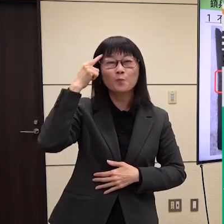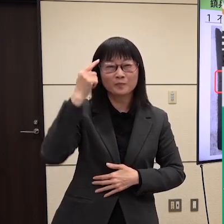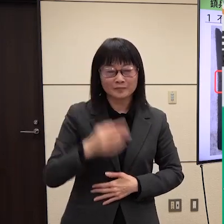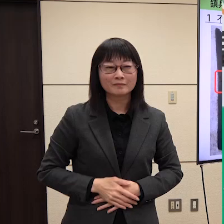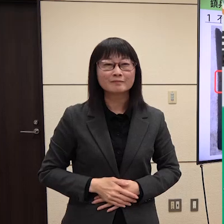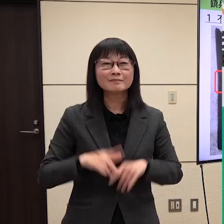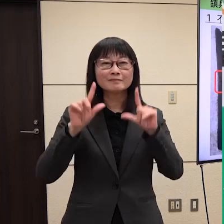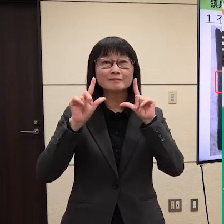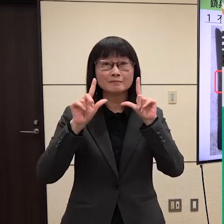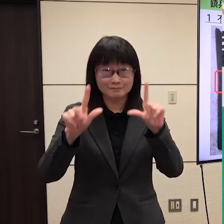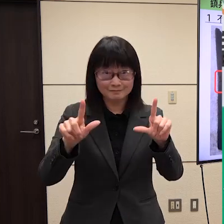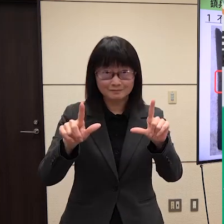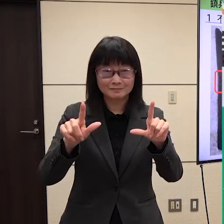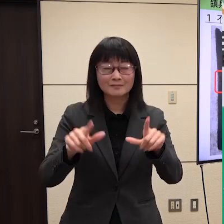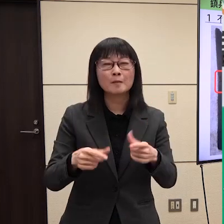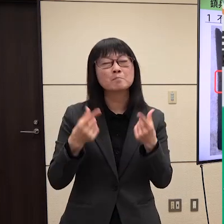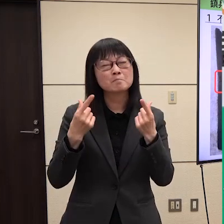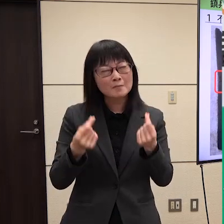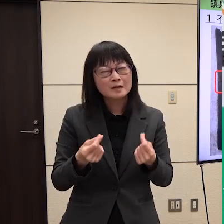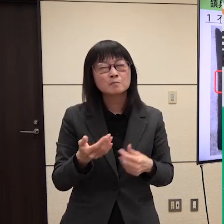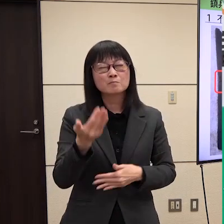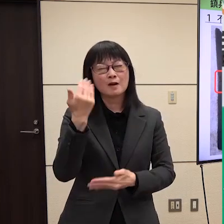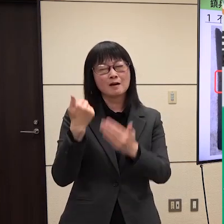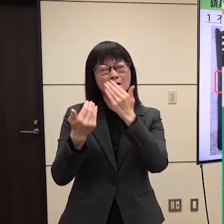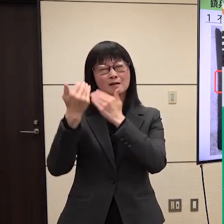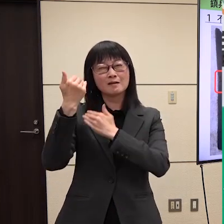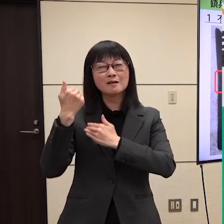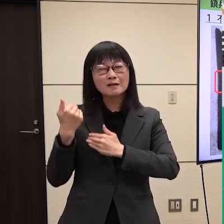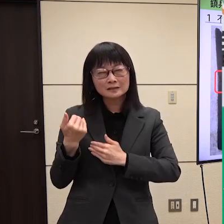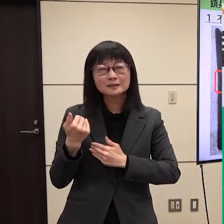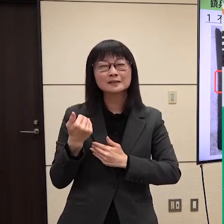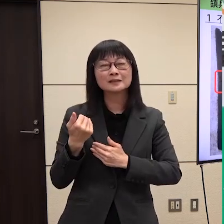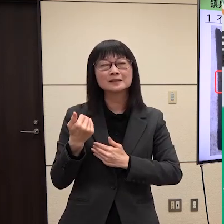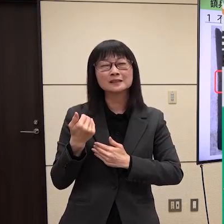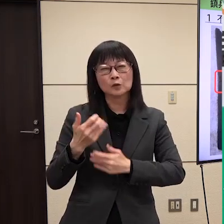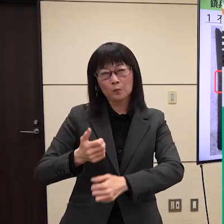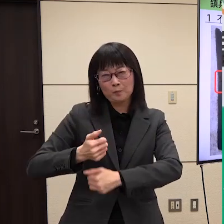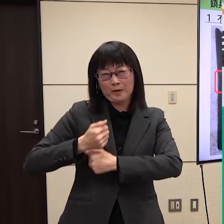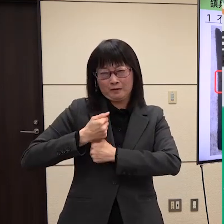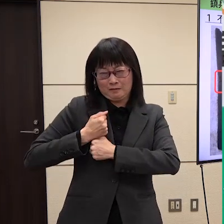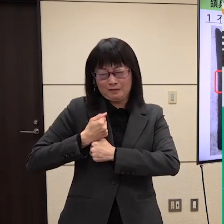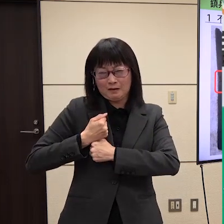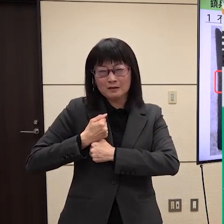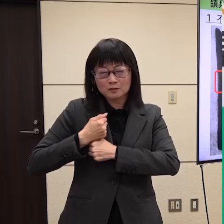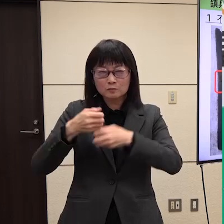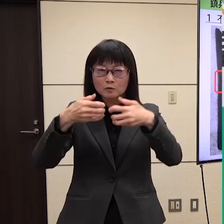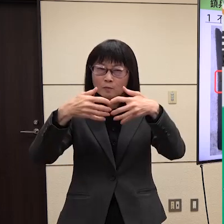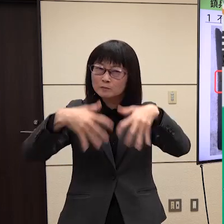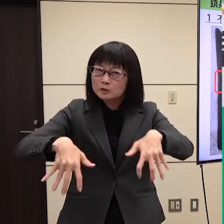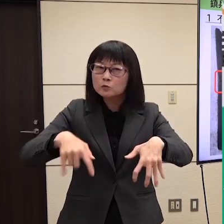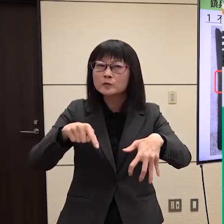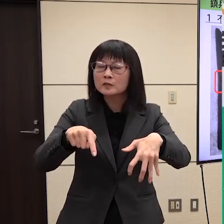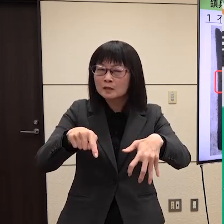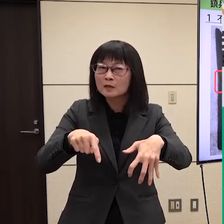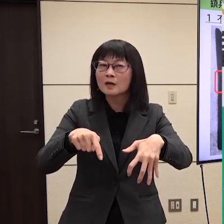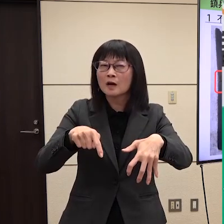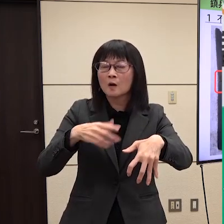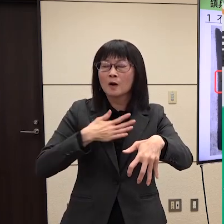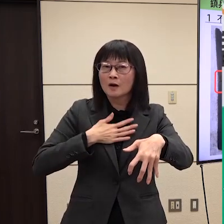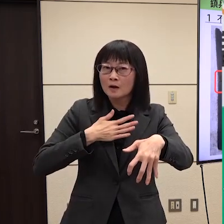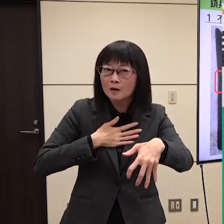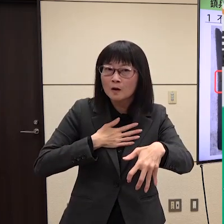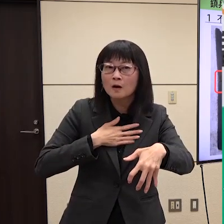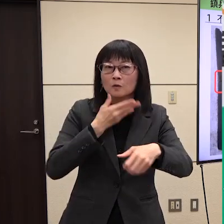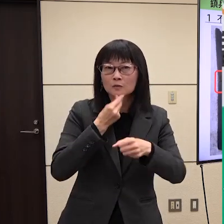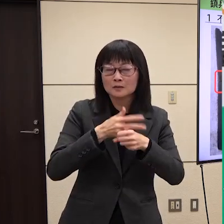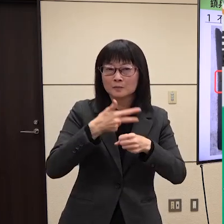平という制度の実態というか、あるいは仕組みが分かるものがですね、ここ福島で発見されたというのは本当に大きな意義